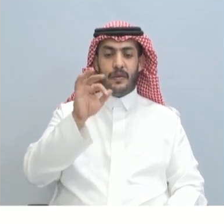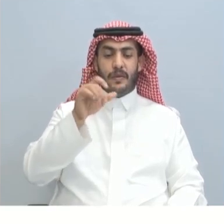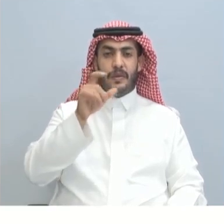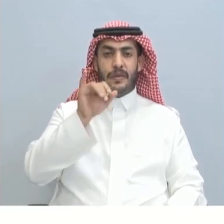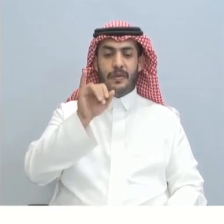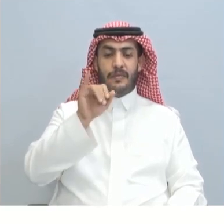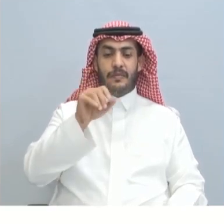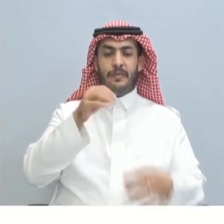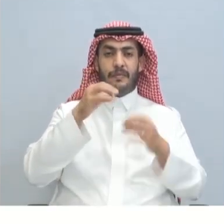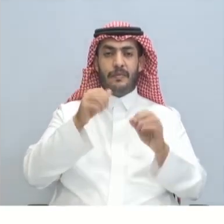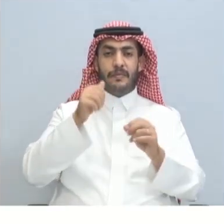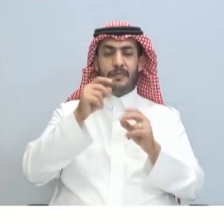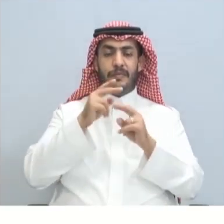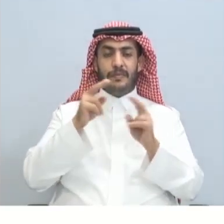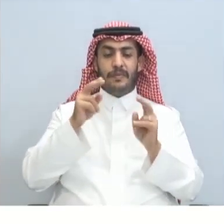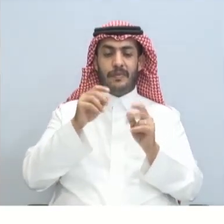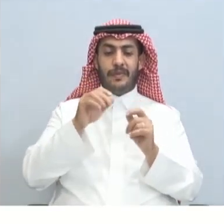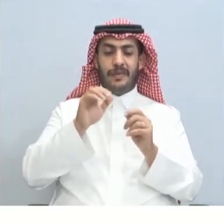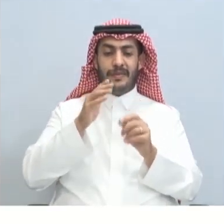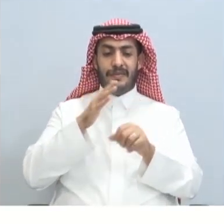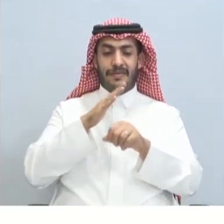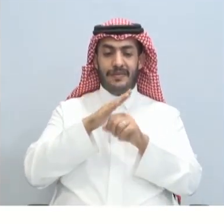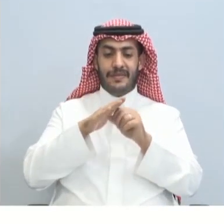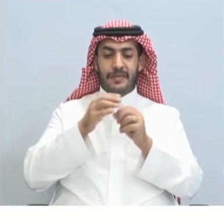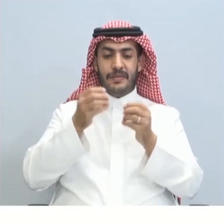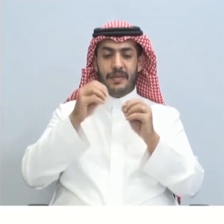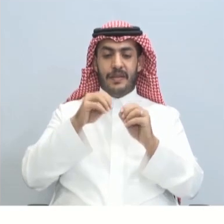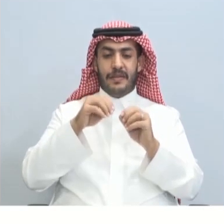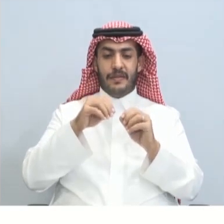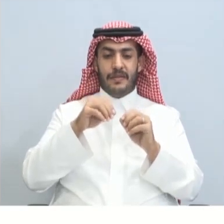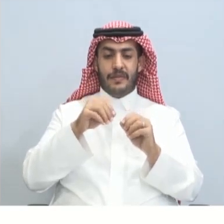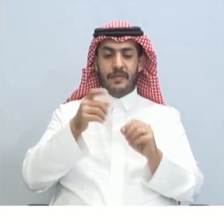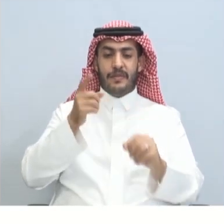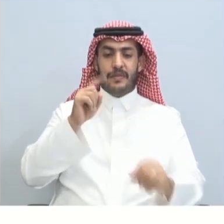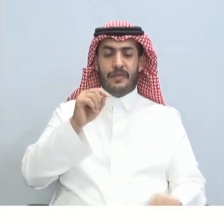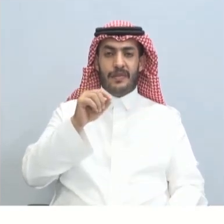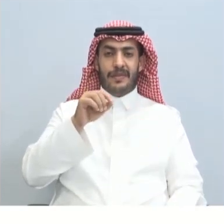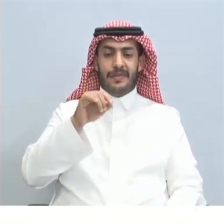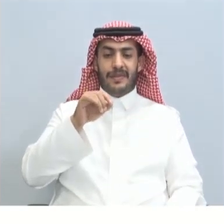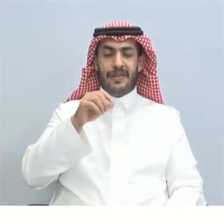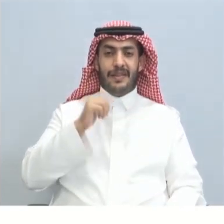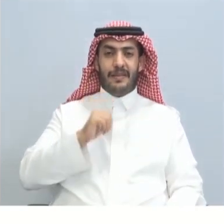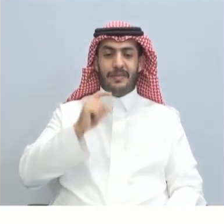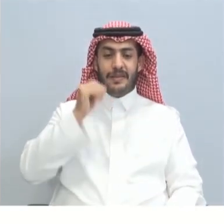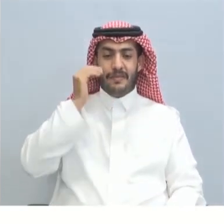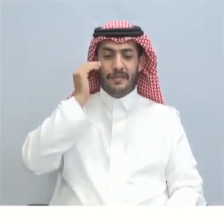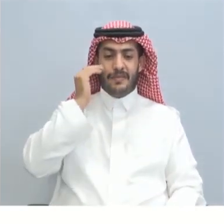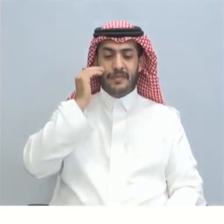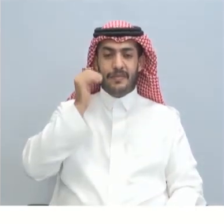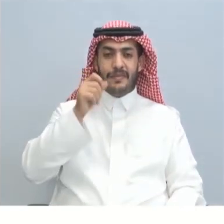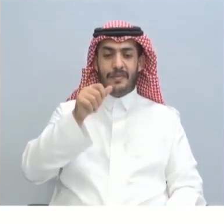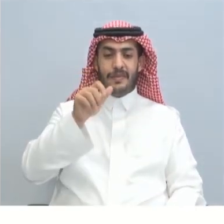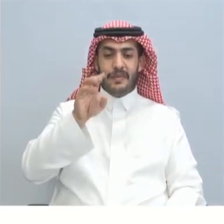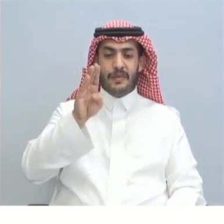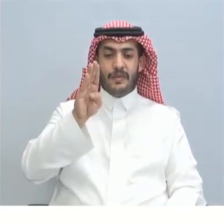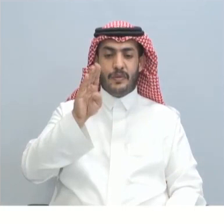الذي يستعمل في جعل ادوات القطع اكثر حده ايضا عزيزي الطالب عزيزتي الطالبه معدن